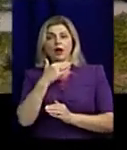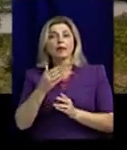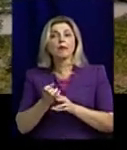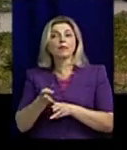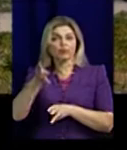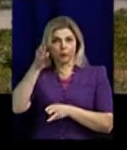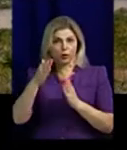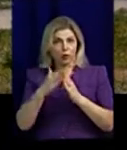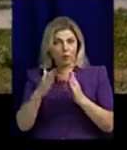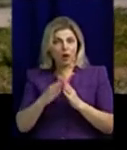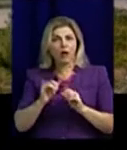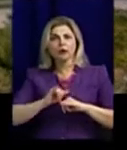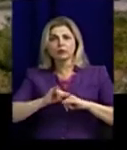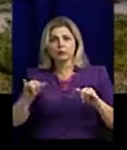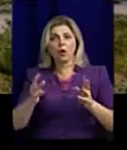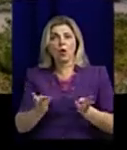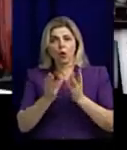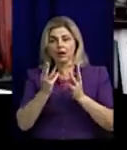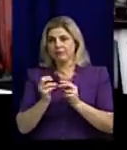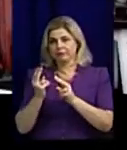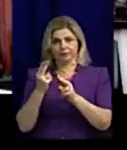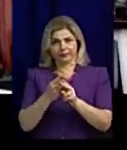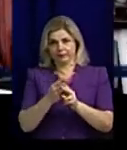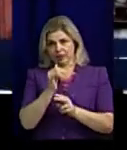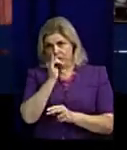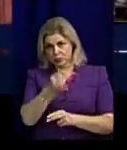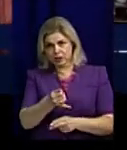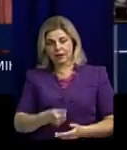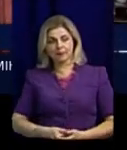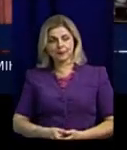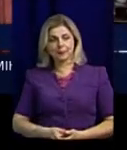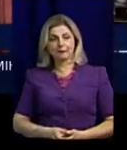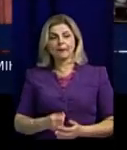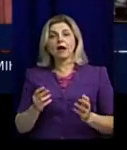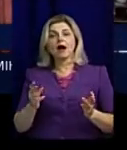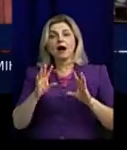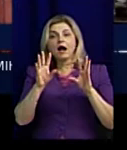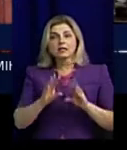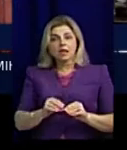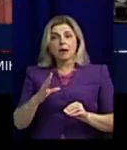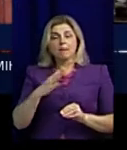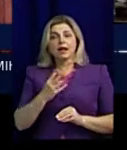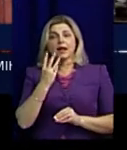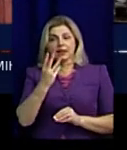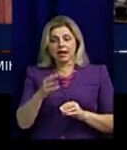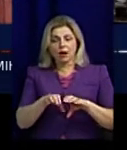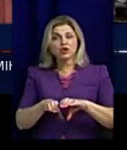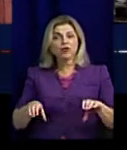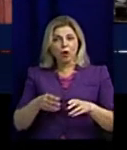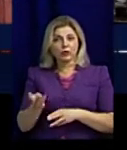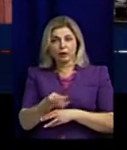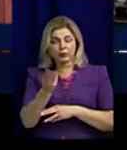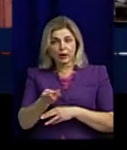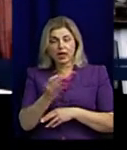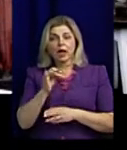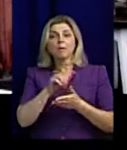багатоповерхівок. Розповсюдження вогню на них не допустили. На гасіння пожежі було подано 3 стволи СПРК.